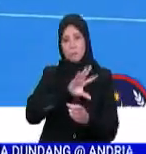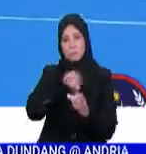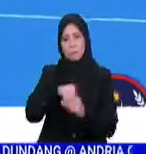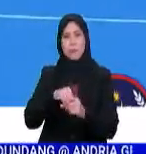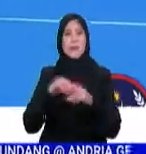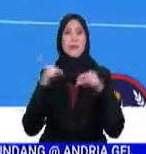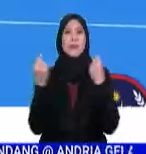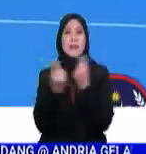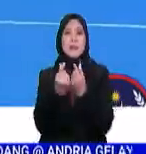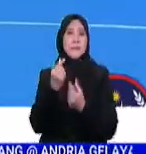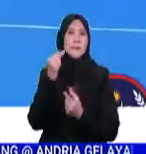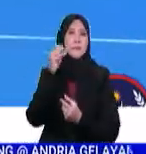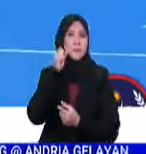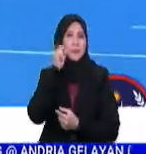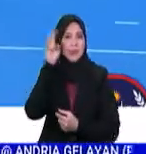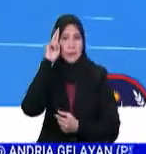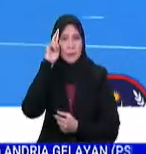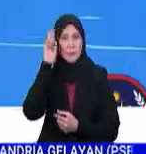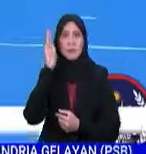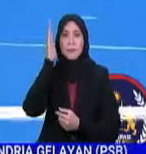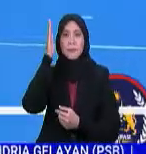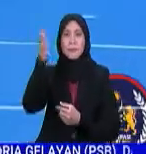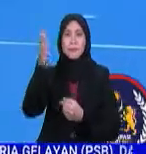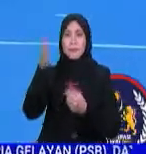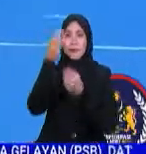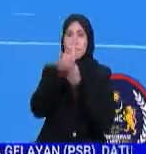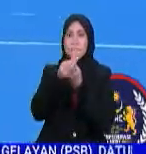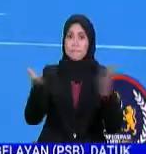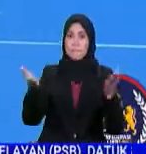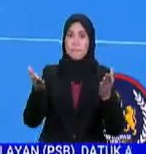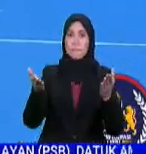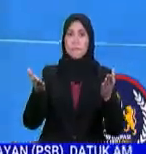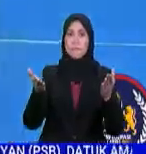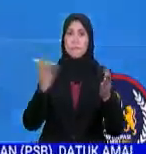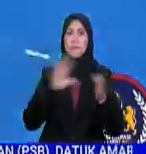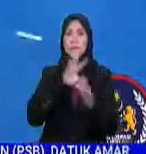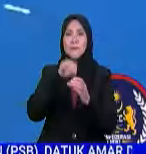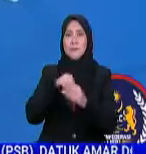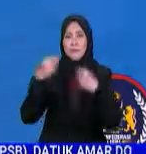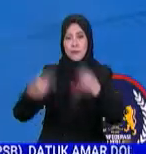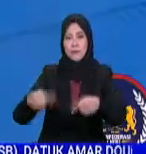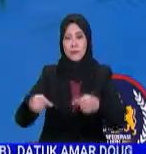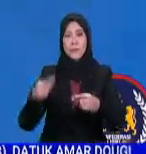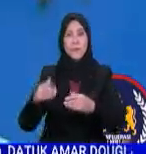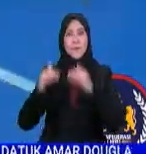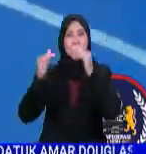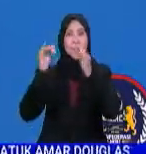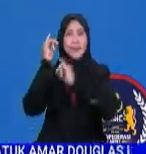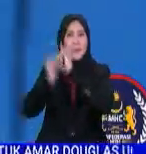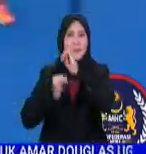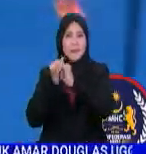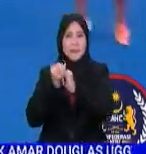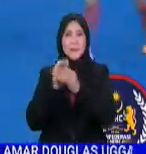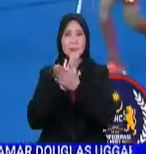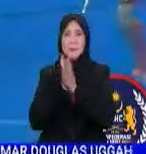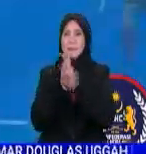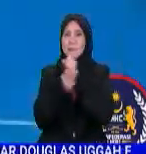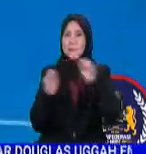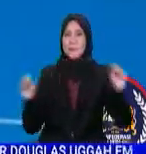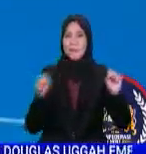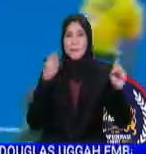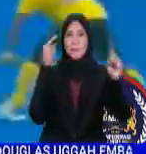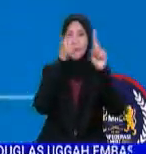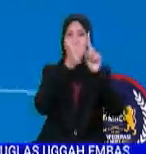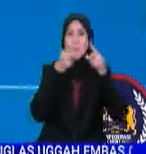skuad senior. Tambah beliau lagi, mereka akan diberikan pendahan secukupnya termasuk beraksi di perlawanan antarabangsa sebagai persediaan